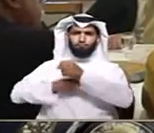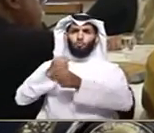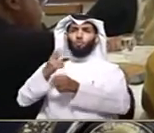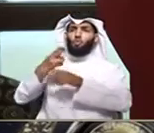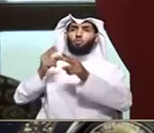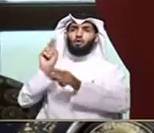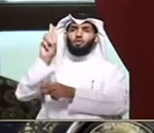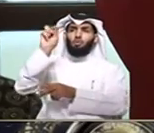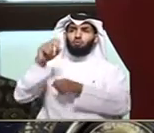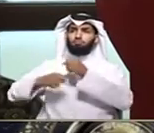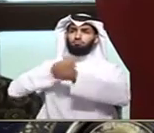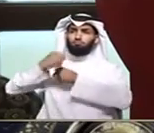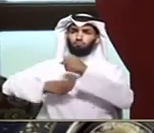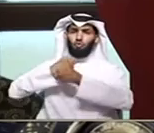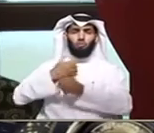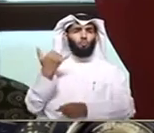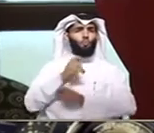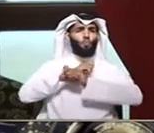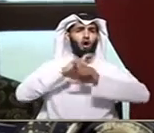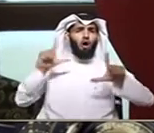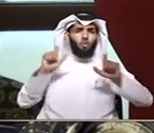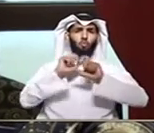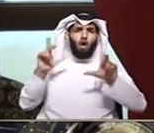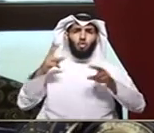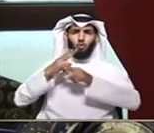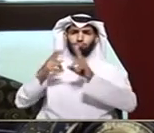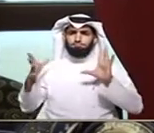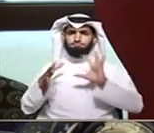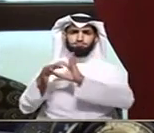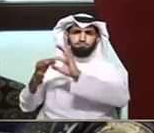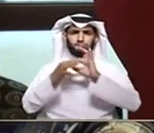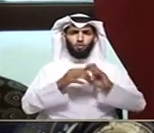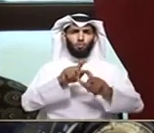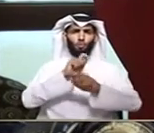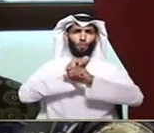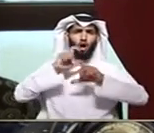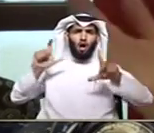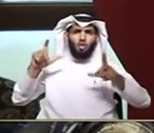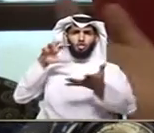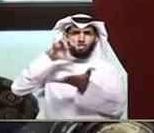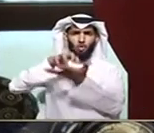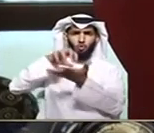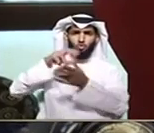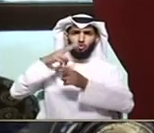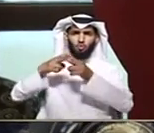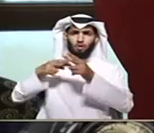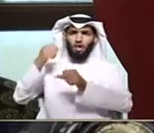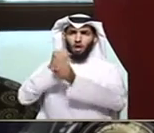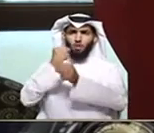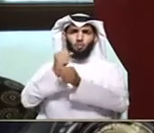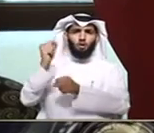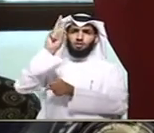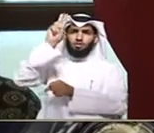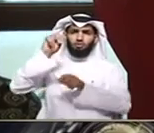تبذلها. التعاون جدا وثيق مع الجانب الكويتي، ونثمن الجهد الذي بذلته دولة الكويت في مجلس الأمن، وأن